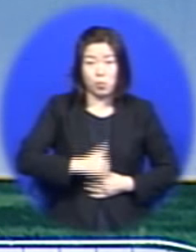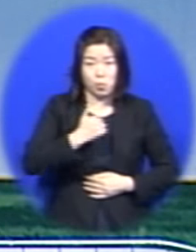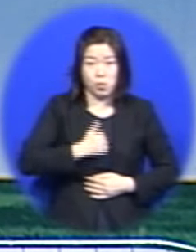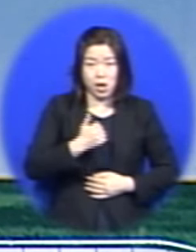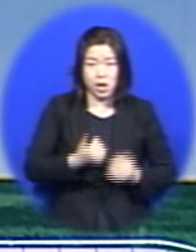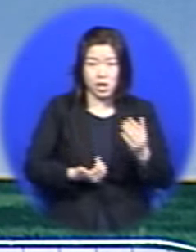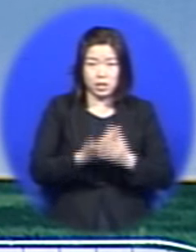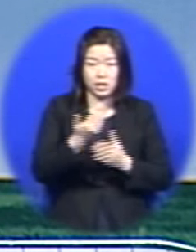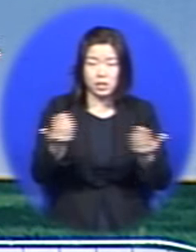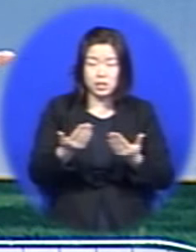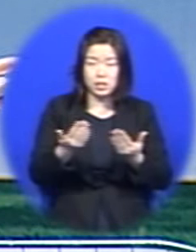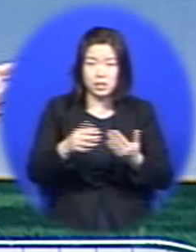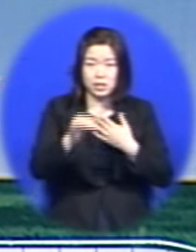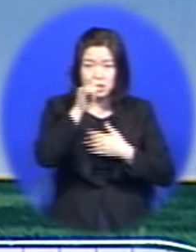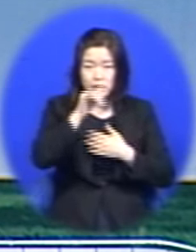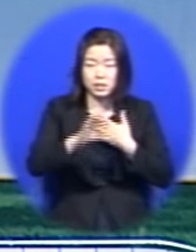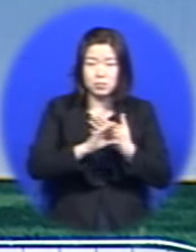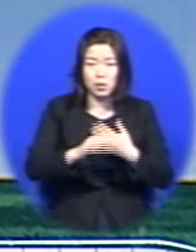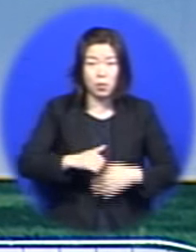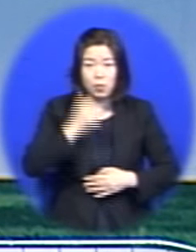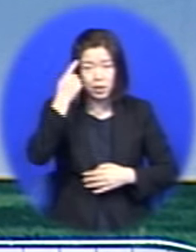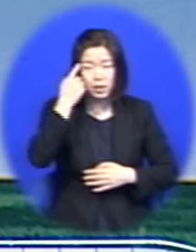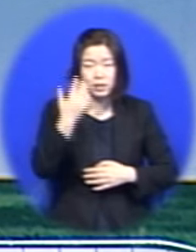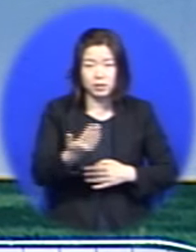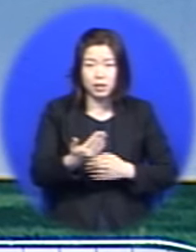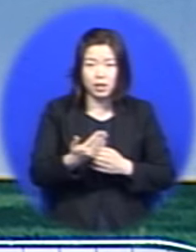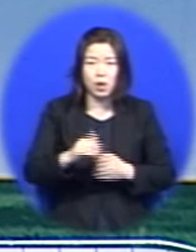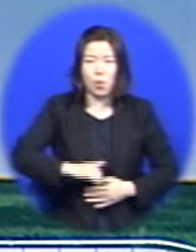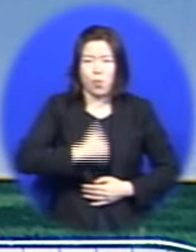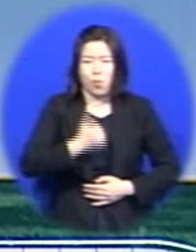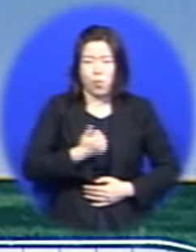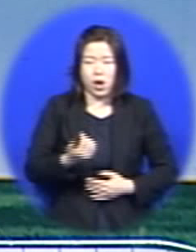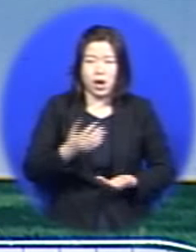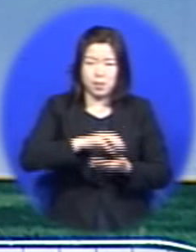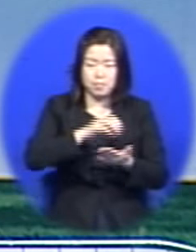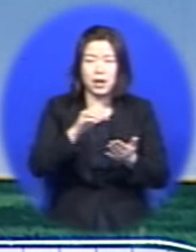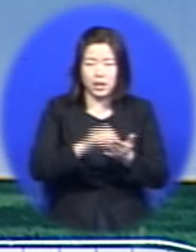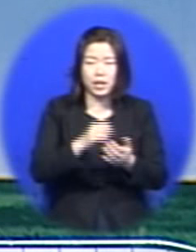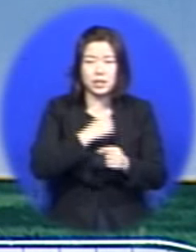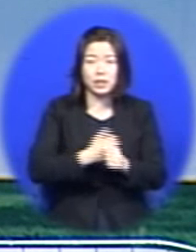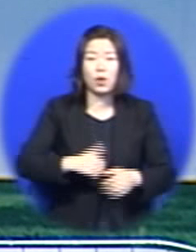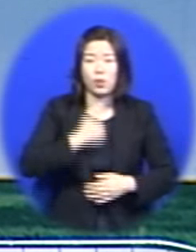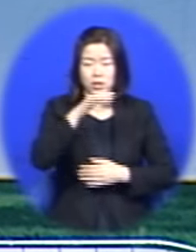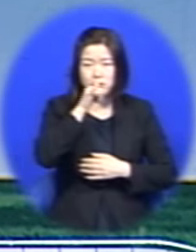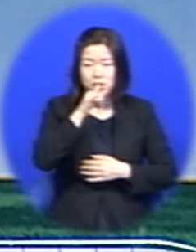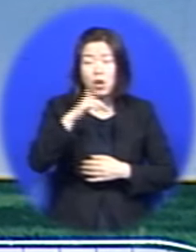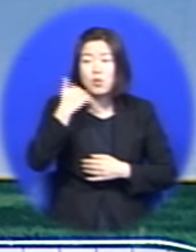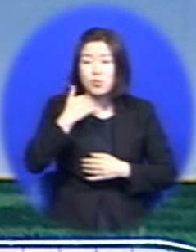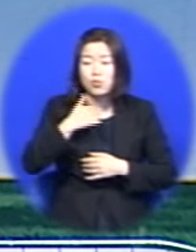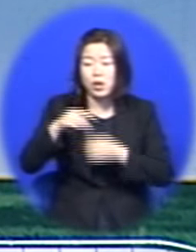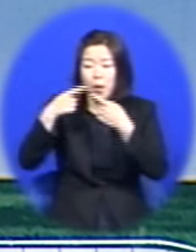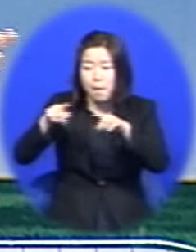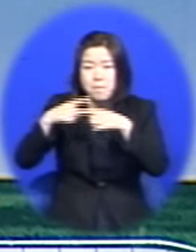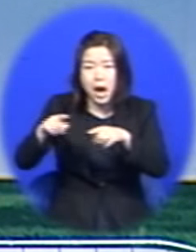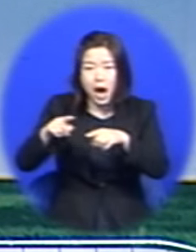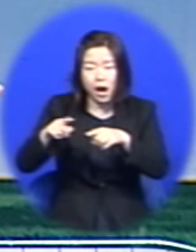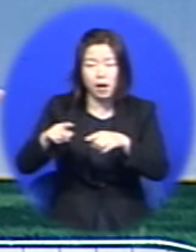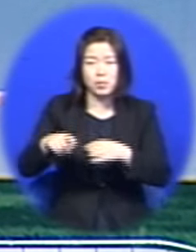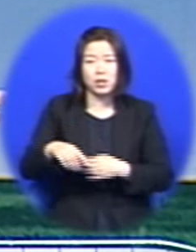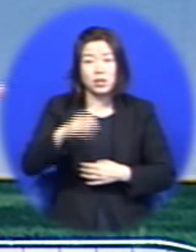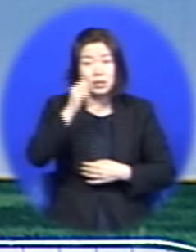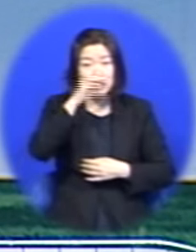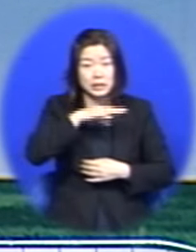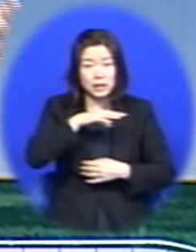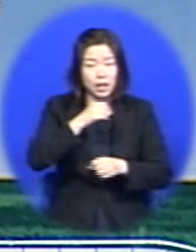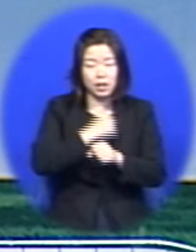납니까? 화날 일을 했으니까 화가 나죠. 우리가 누구에게 뭐라고 비판하면 괜히